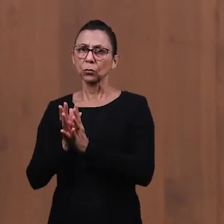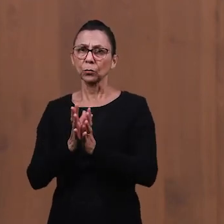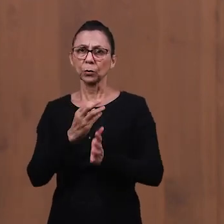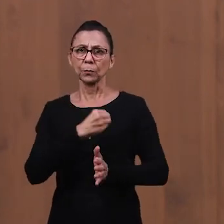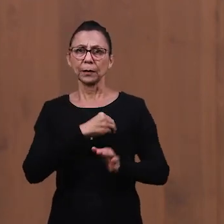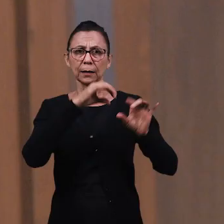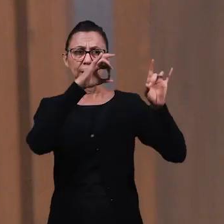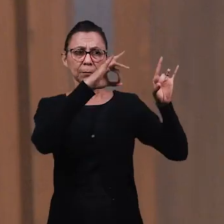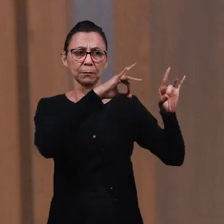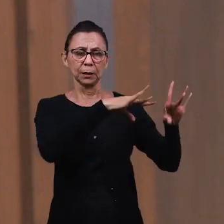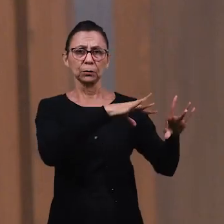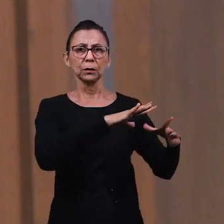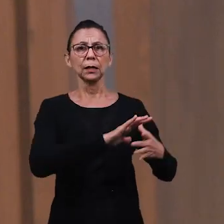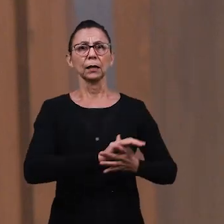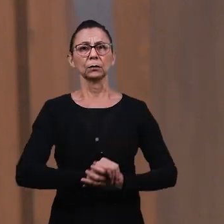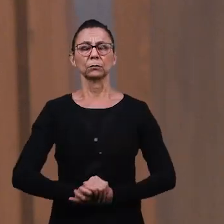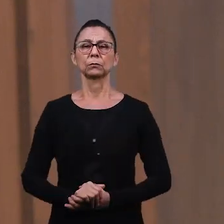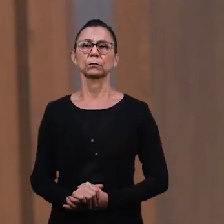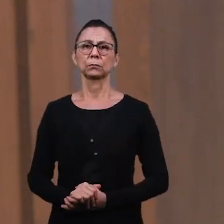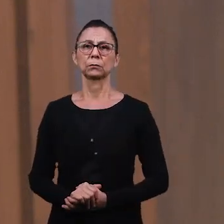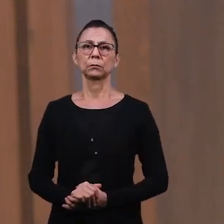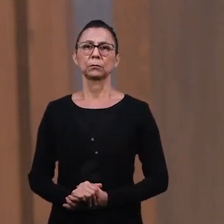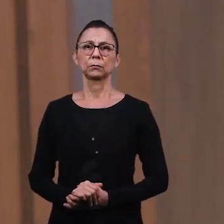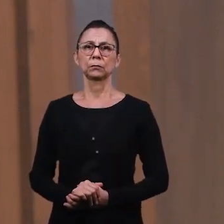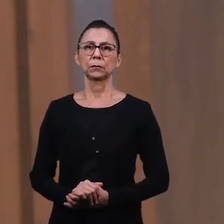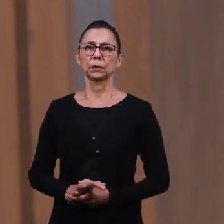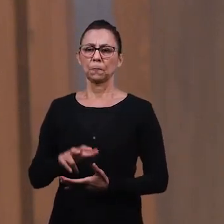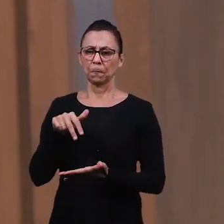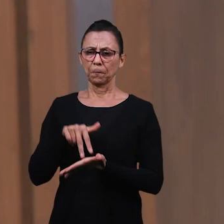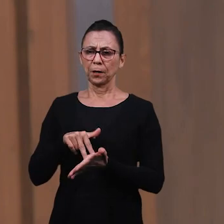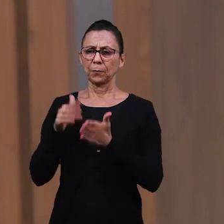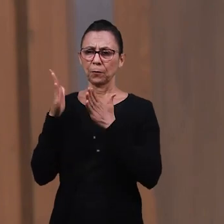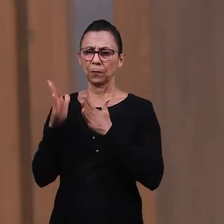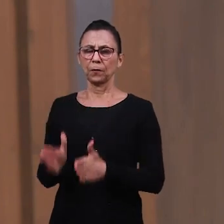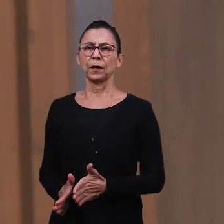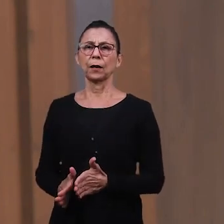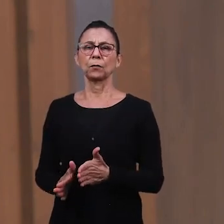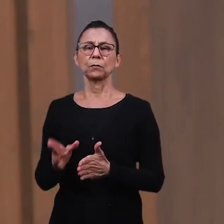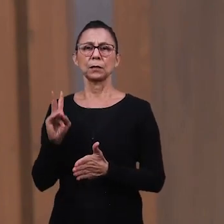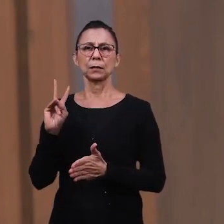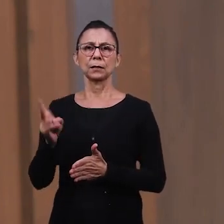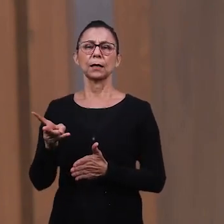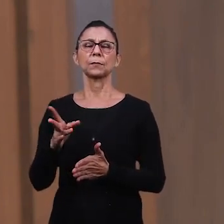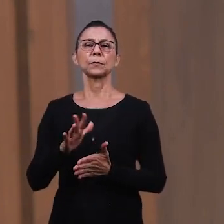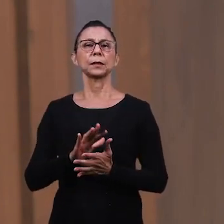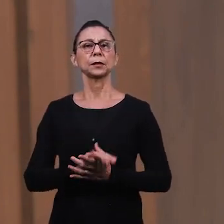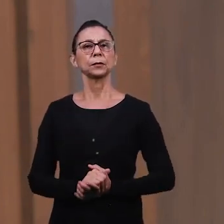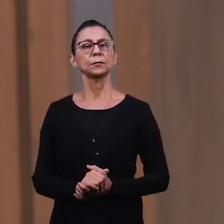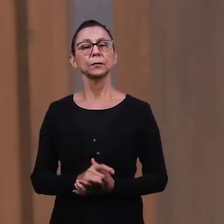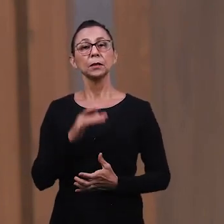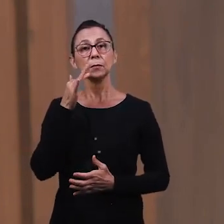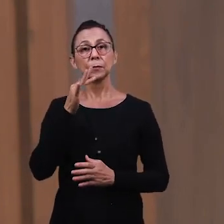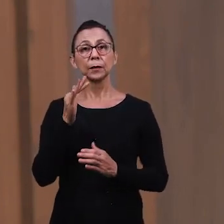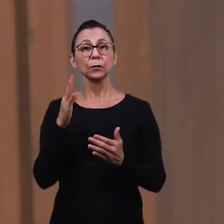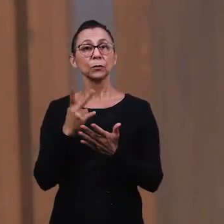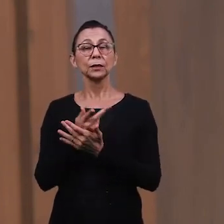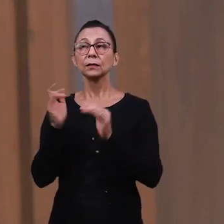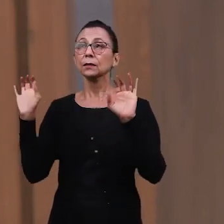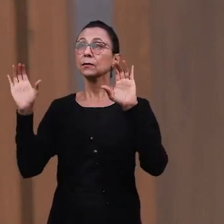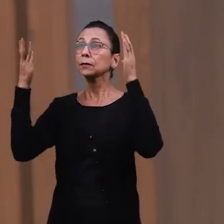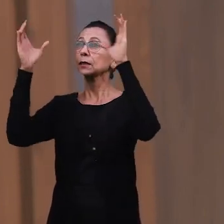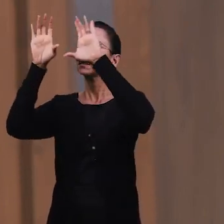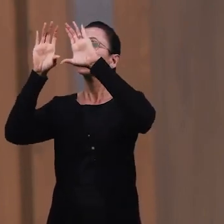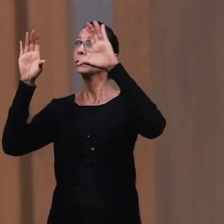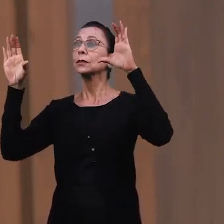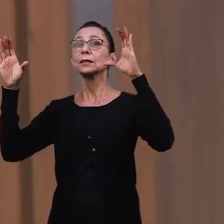fidèles. O convite está sendo feito para participar. Afin qu'on puisse participer de cette fête qui